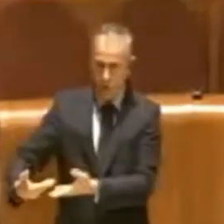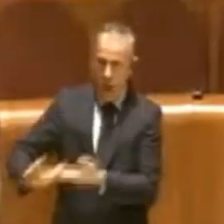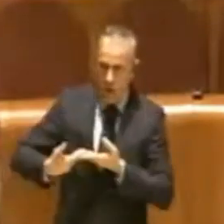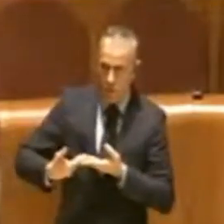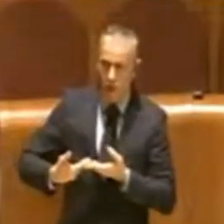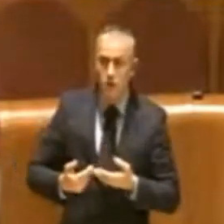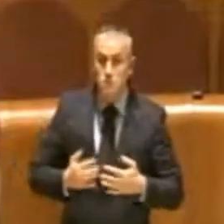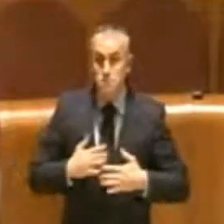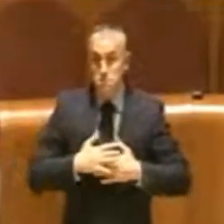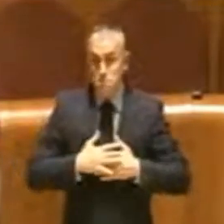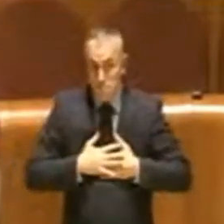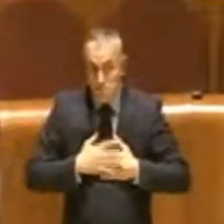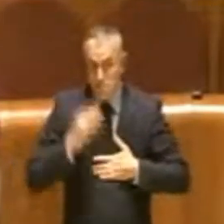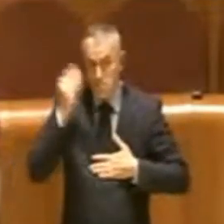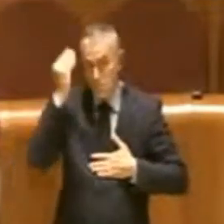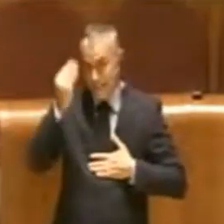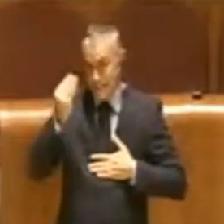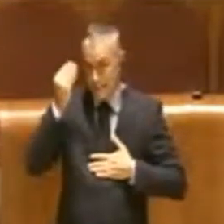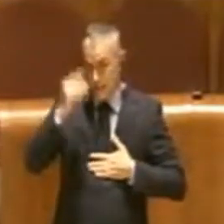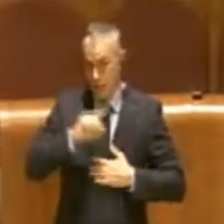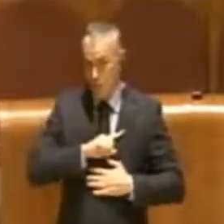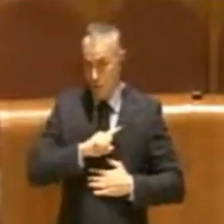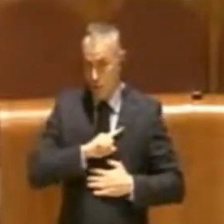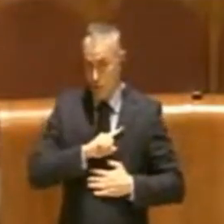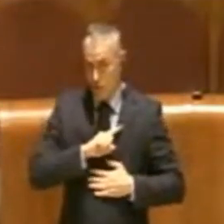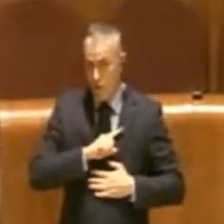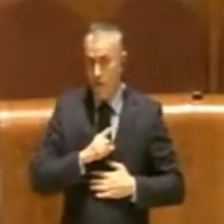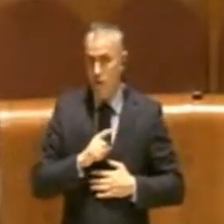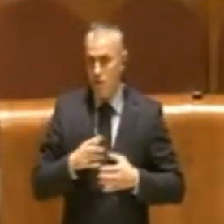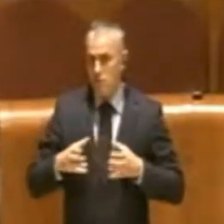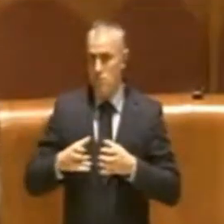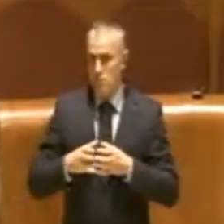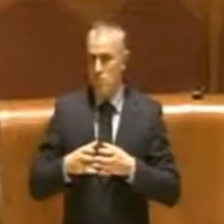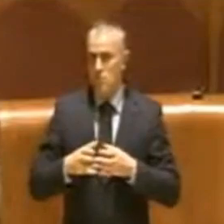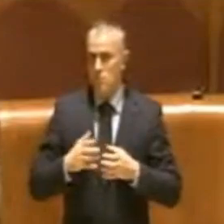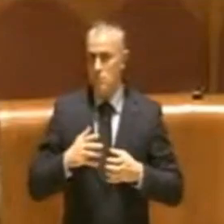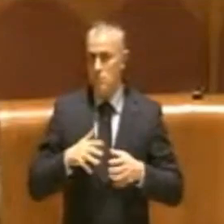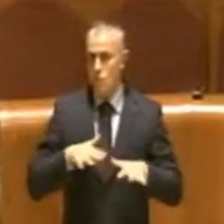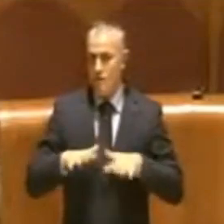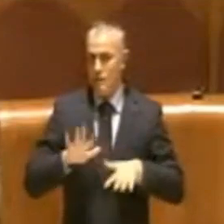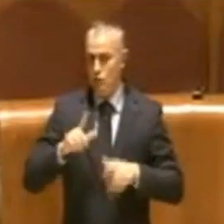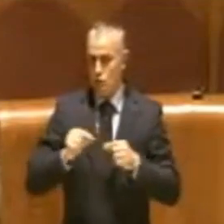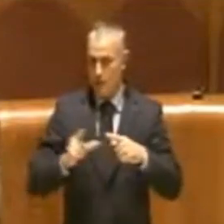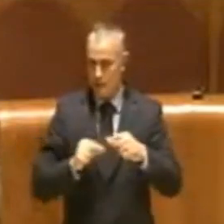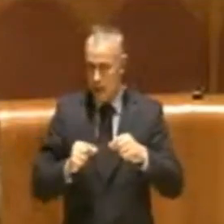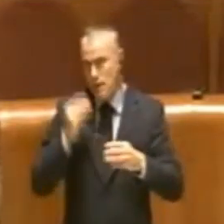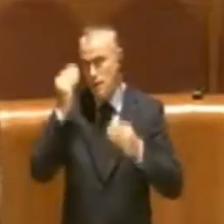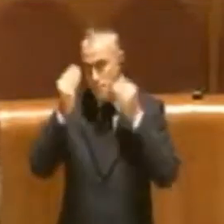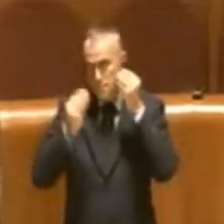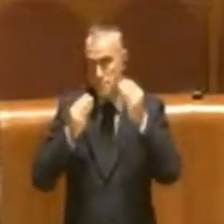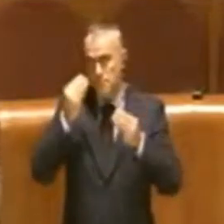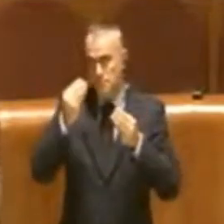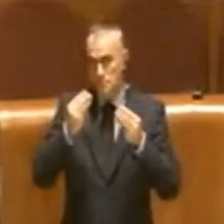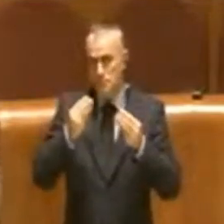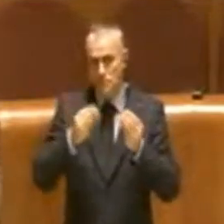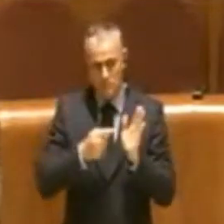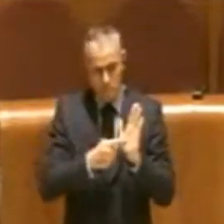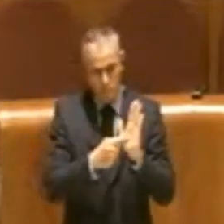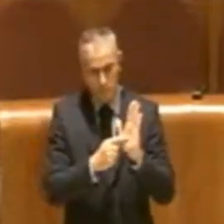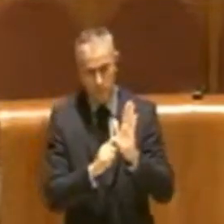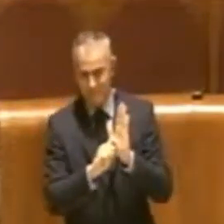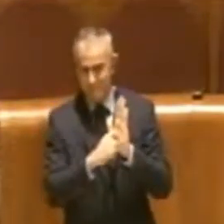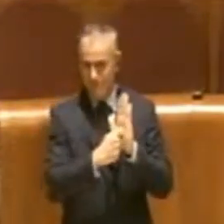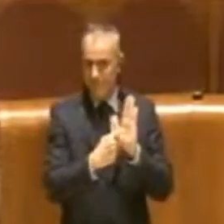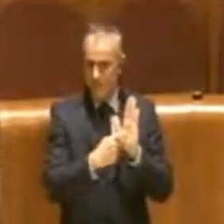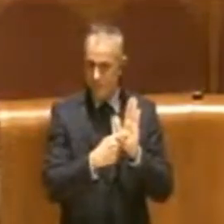ritengo personalmente, e soprattutto anche come forza politica, abbiamo pensato quindi di presentare questo ulteriore